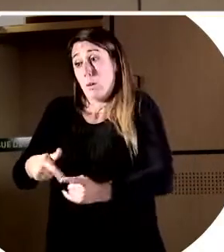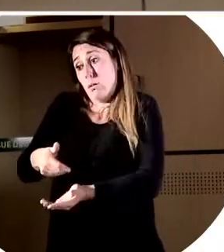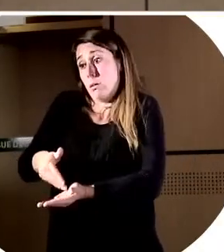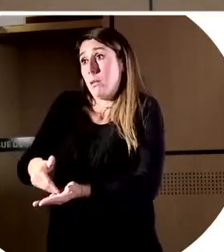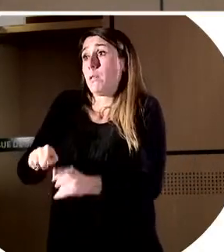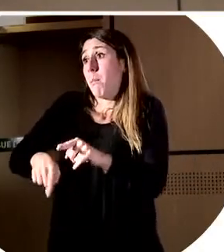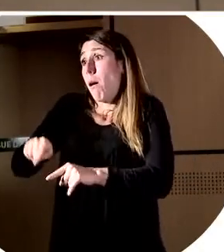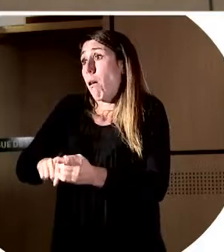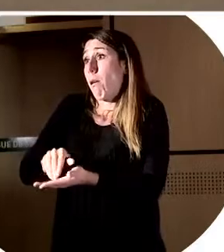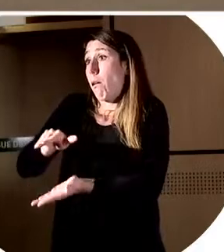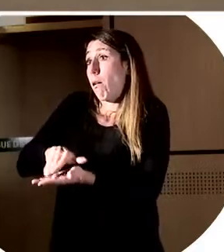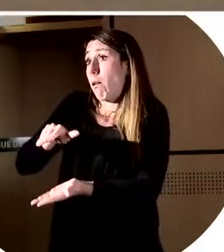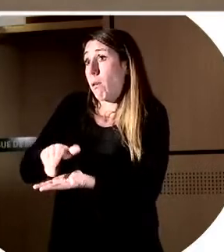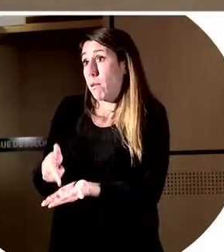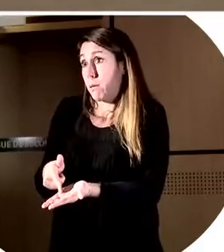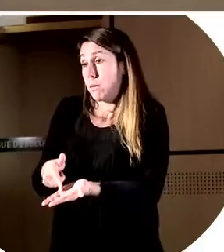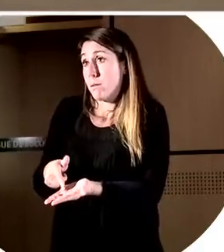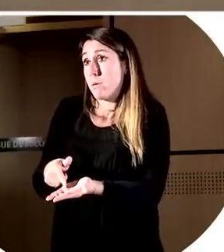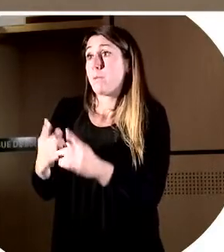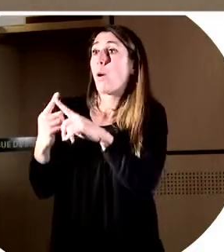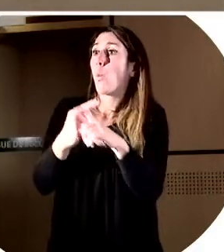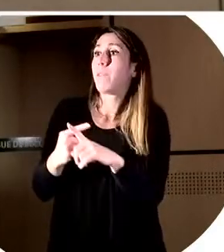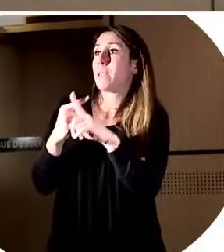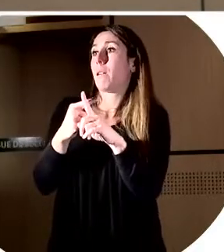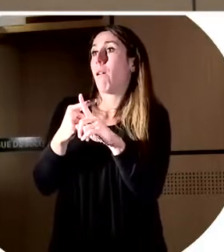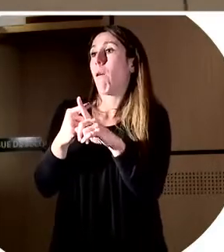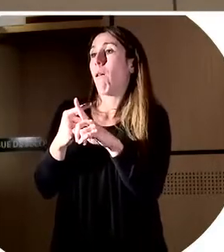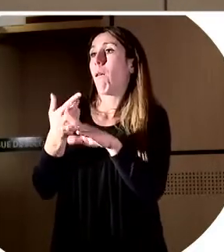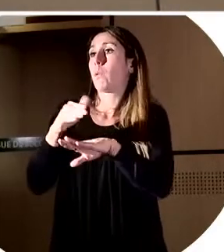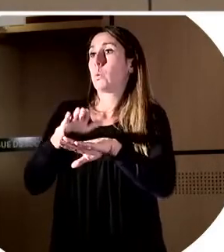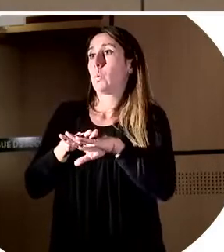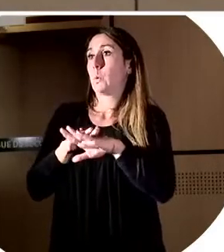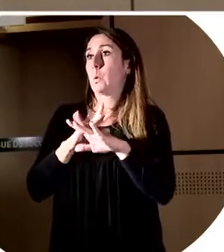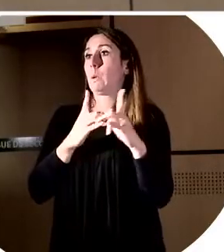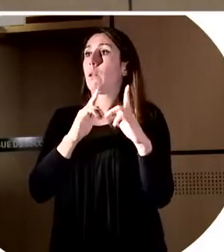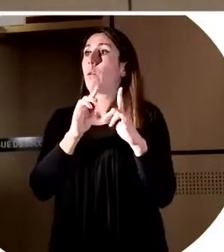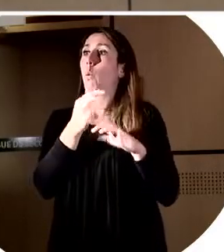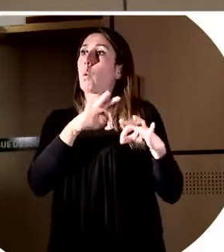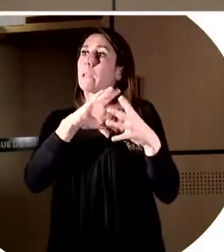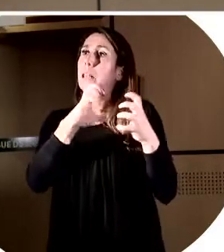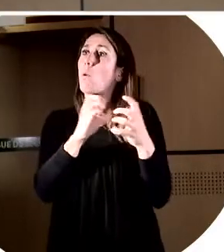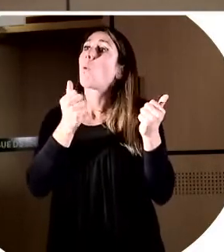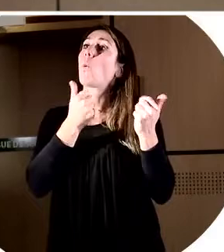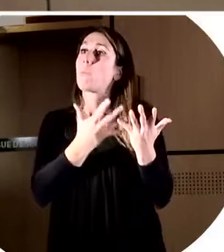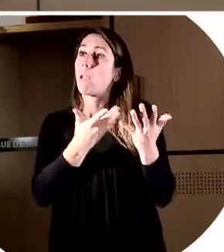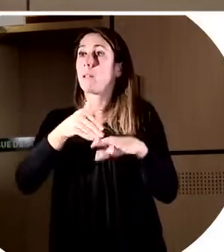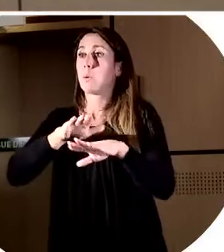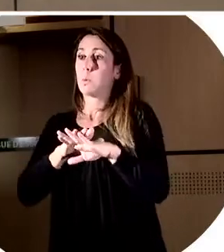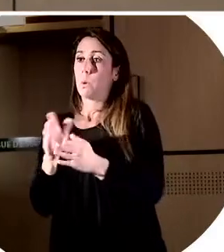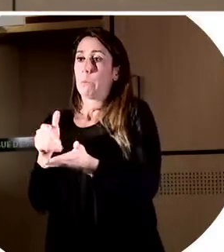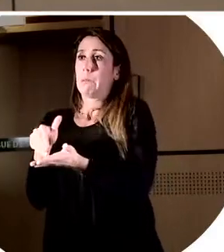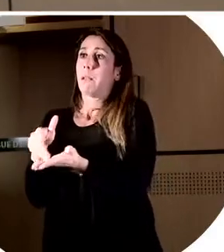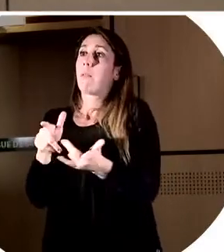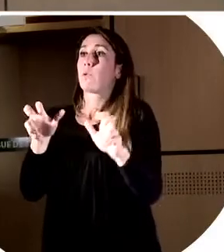coefficient de proportionnalité qui est un rapport entre ce qu'on appelle la clairance du médicament et ce qu'on appelle le volume de distribution.